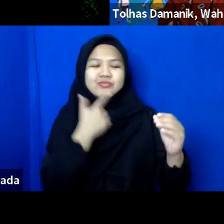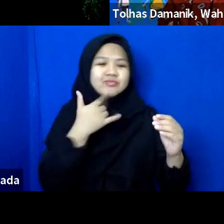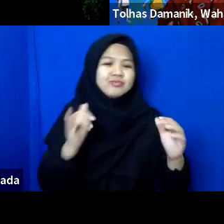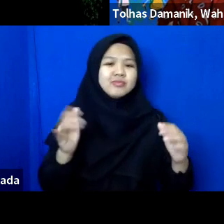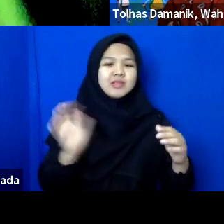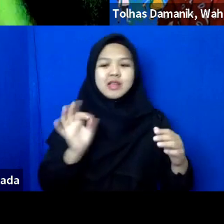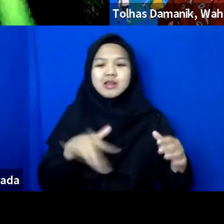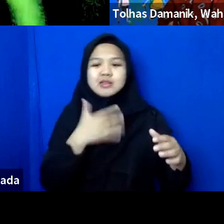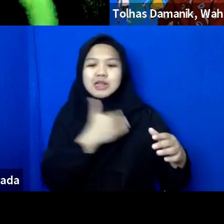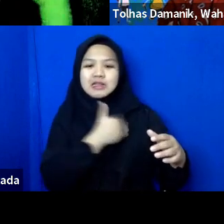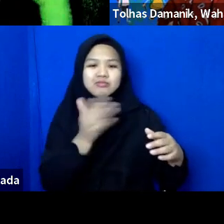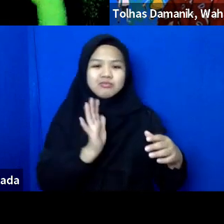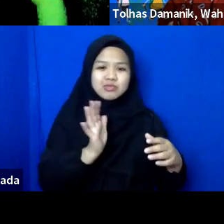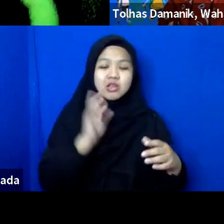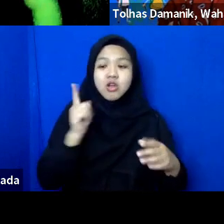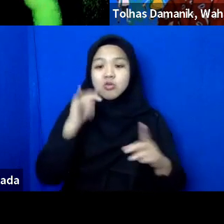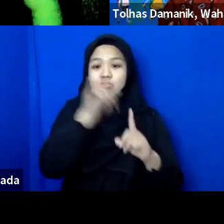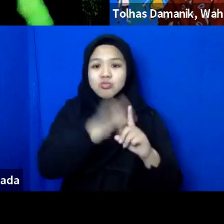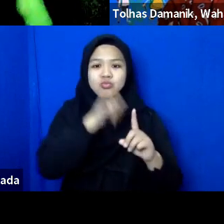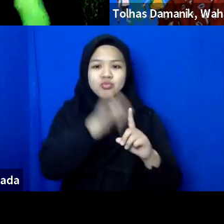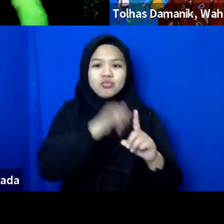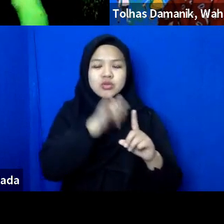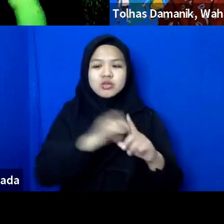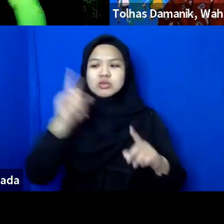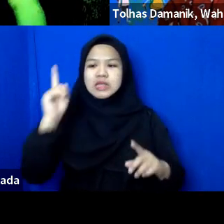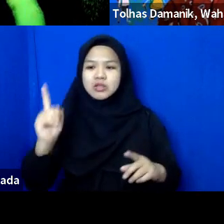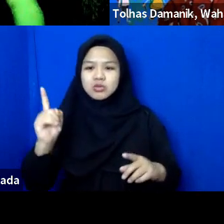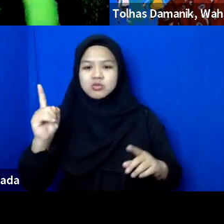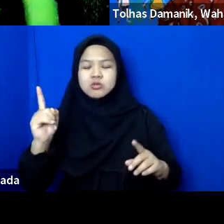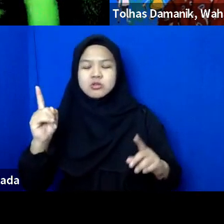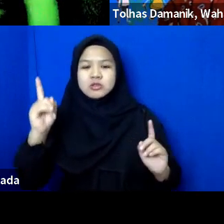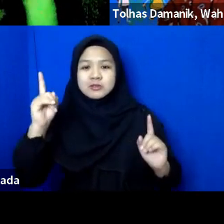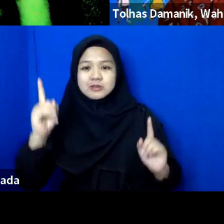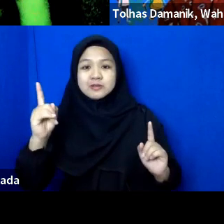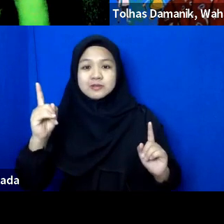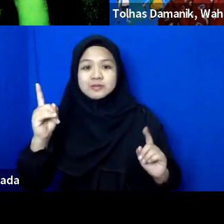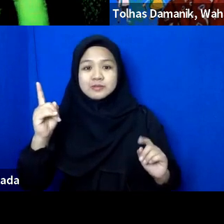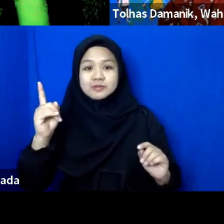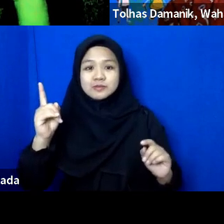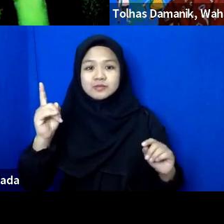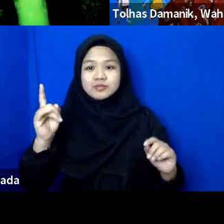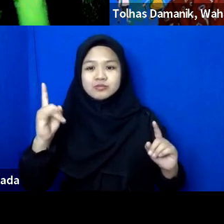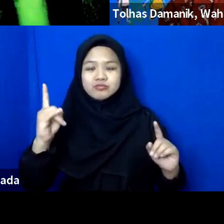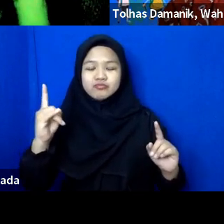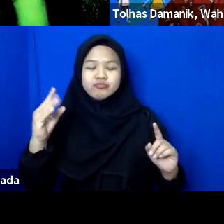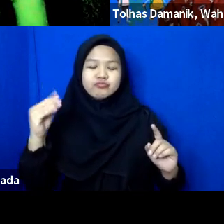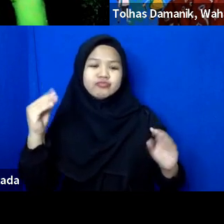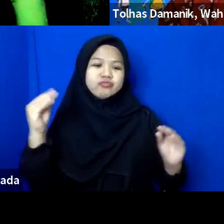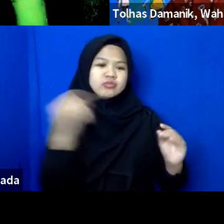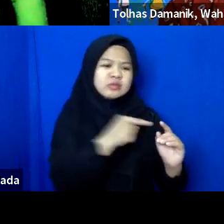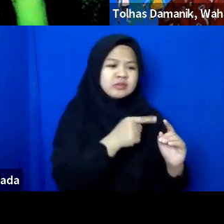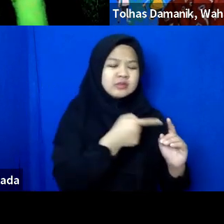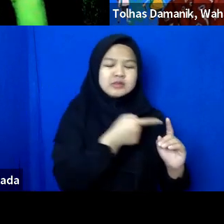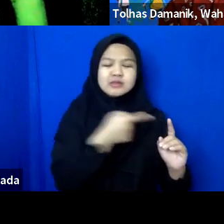tersakiti kalau bullying itu salah satu pihak yang diajak berinteraksi itu